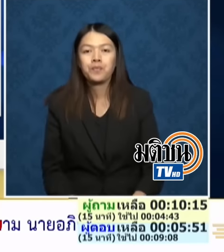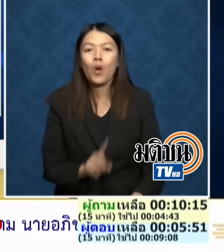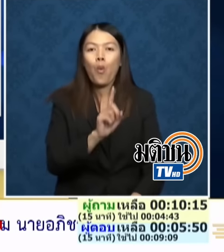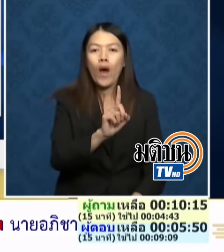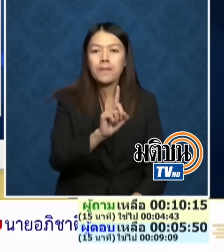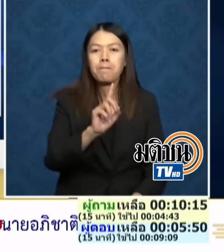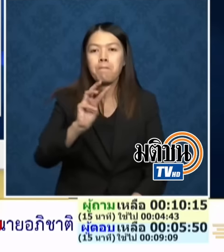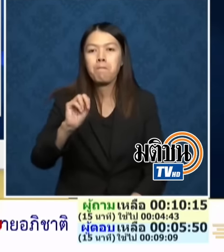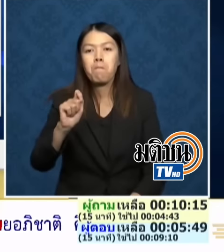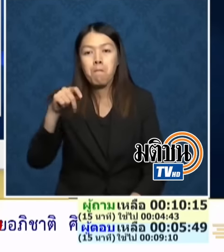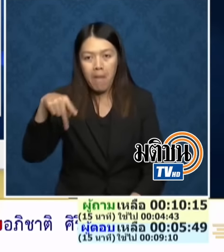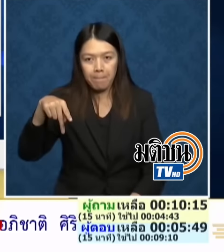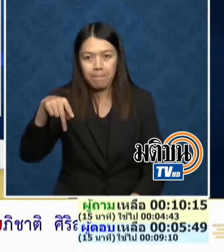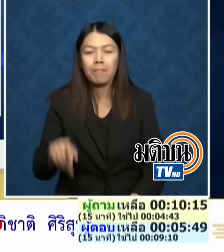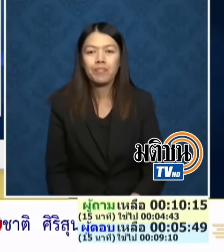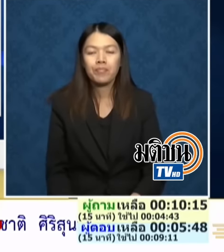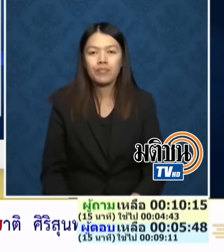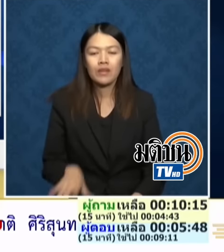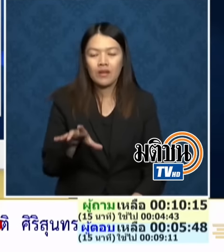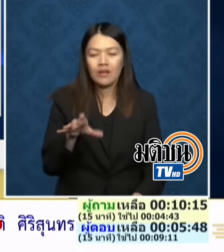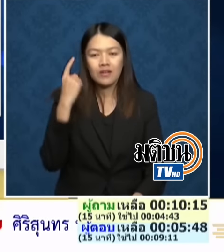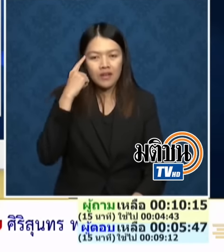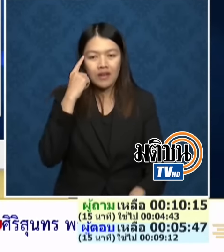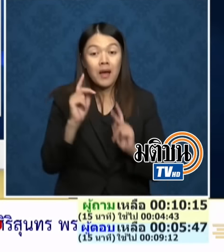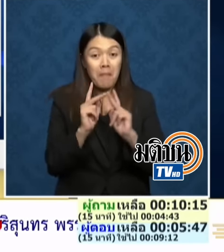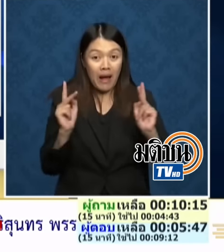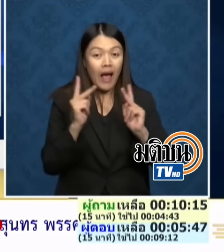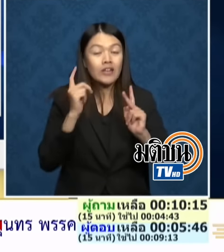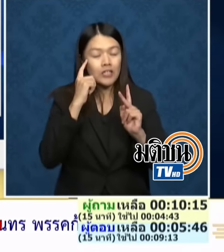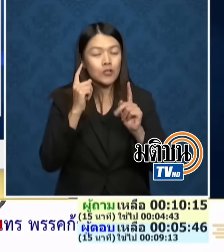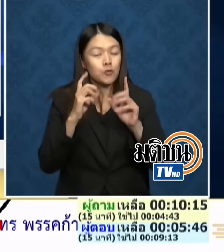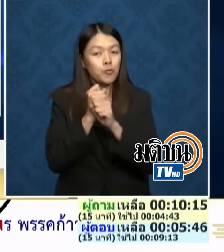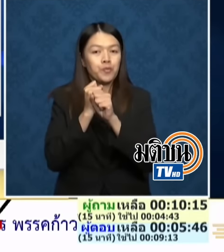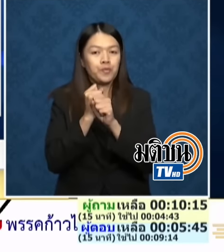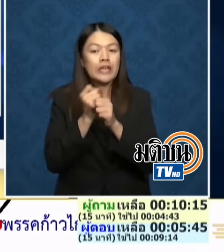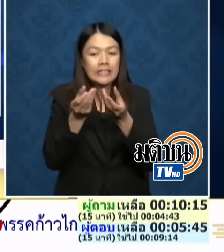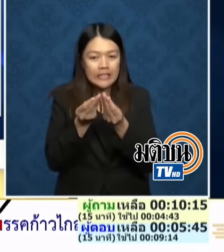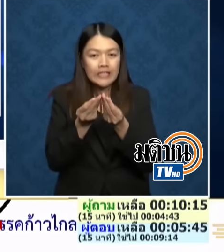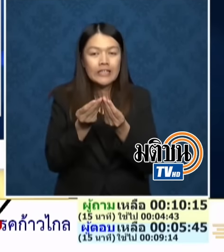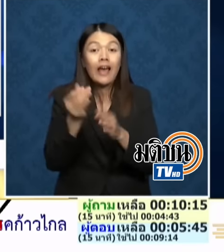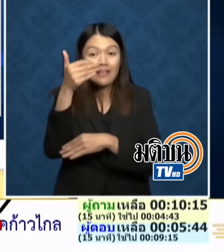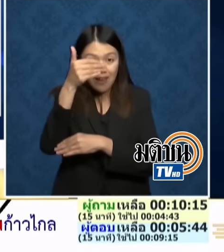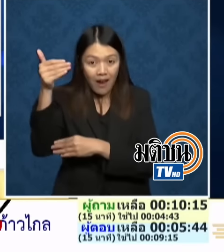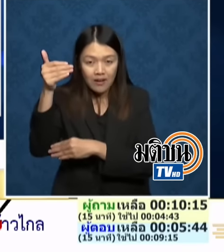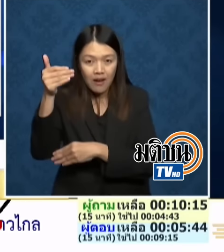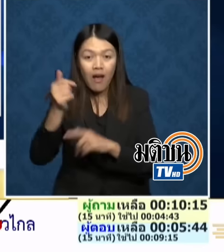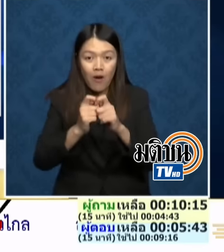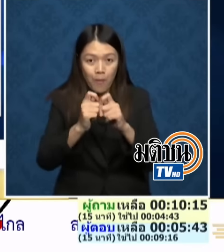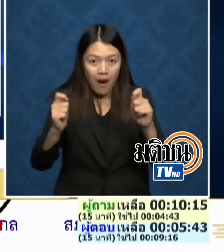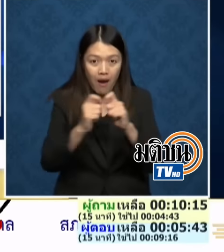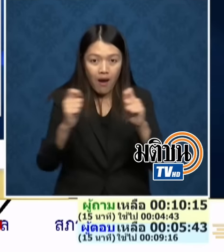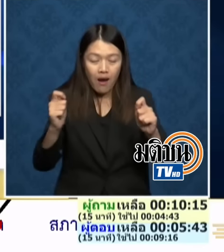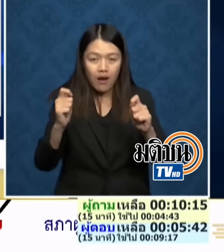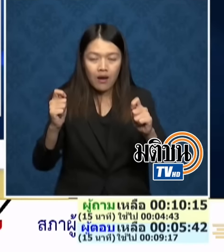วา One Mapที่ผ่านความเห็นชอบของคนนascรมการจัดที่ดนแ่งชาติหรือคนนะอนุมการ